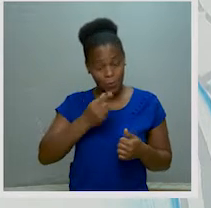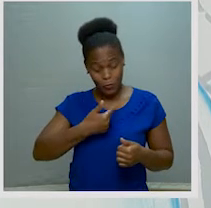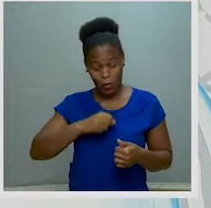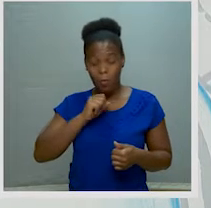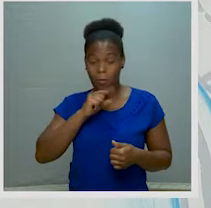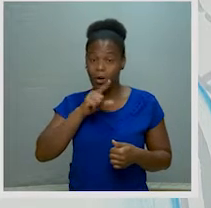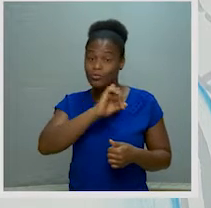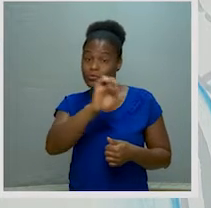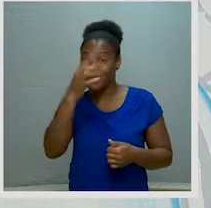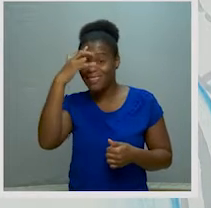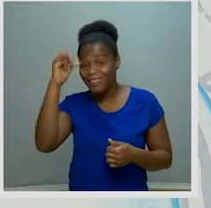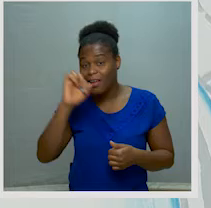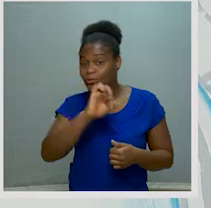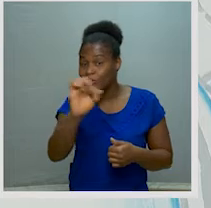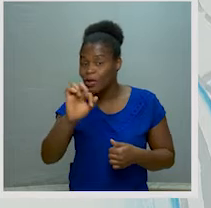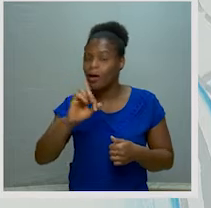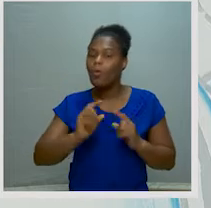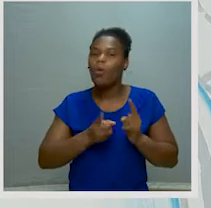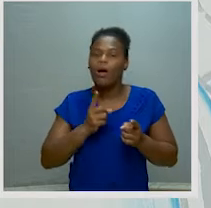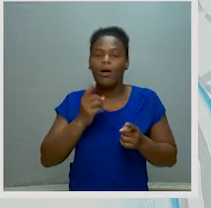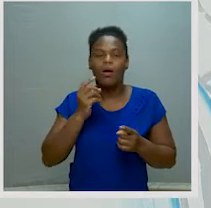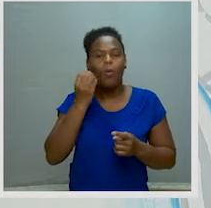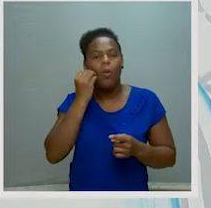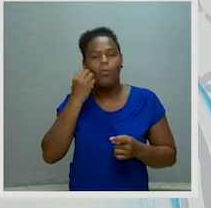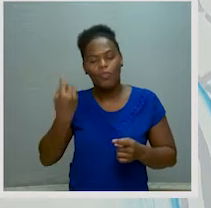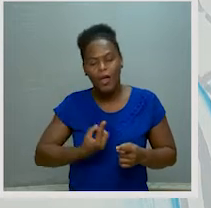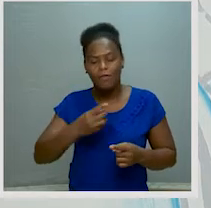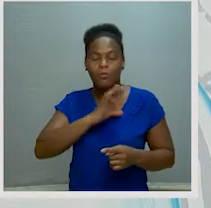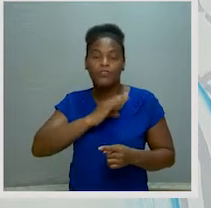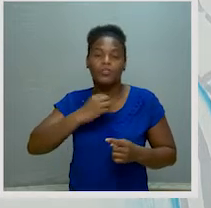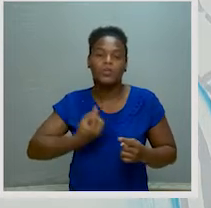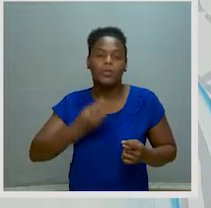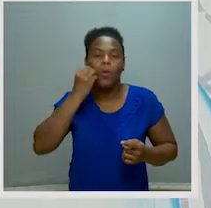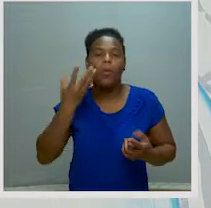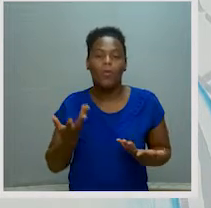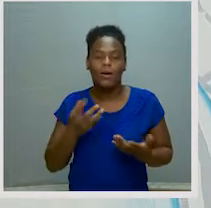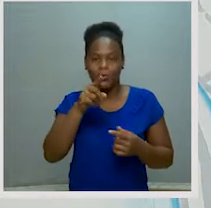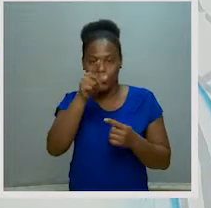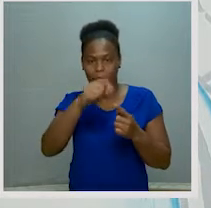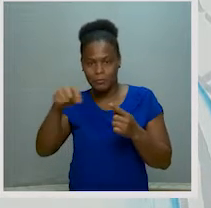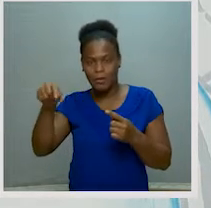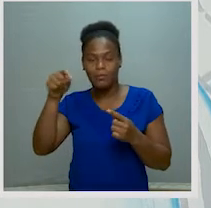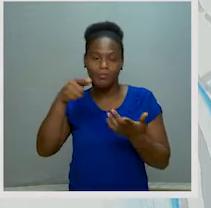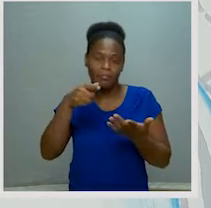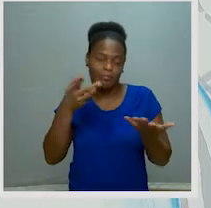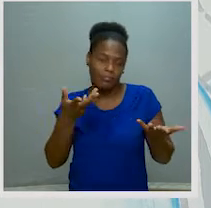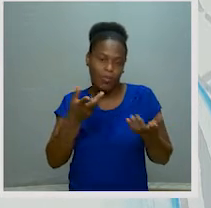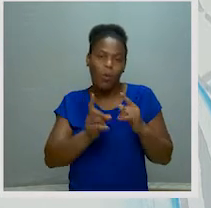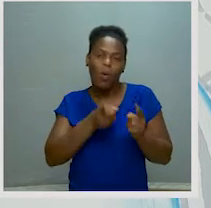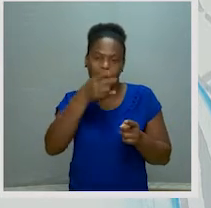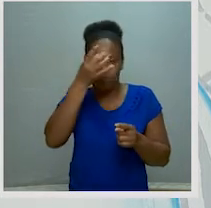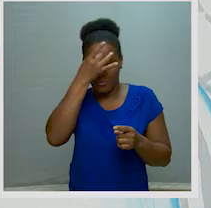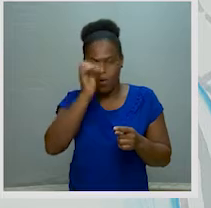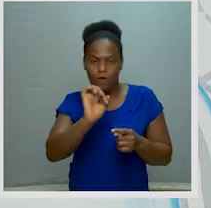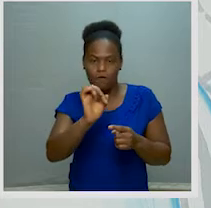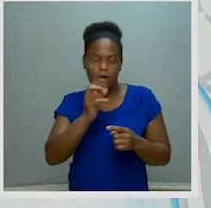aussi, vous avez vos idées de ce que devait être un professeur. OK, donc vous complétez avec ce que